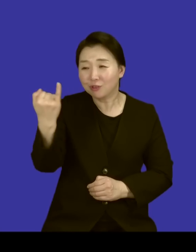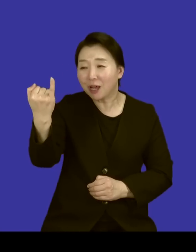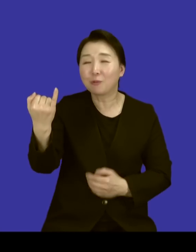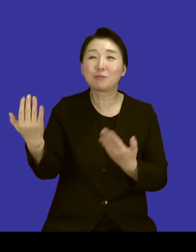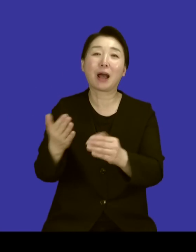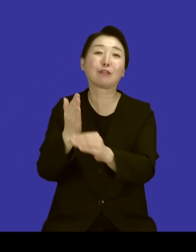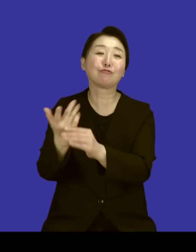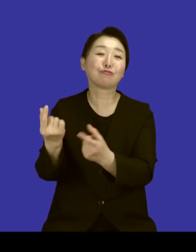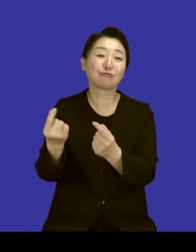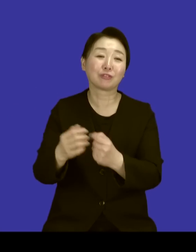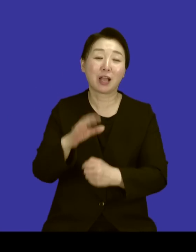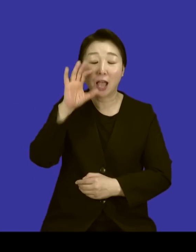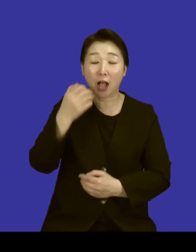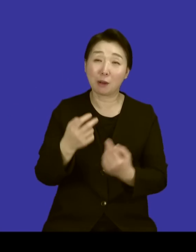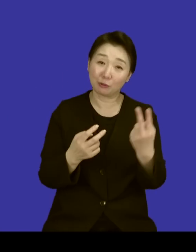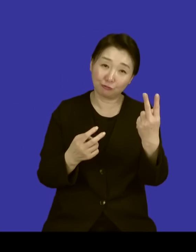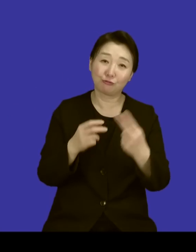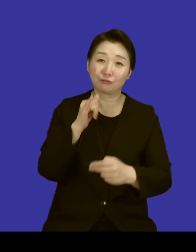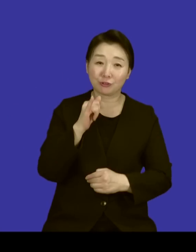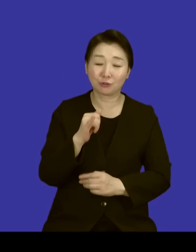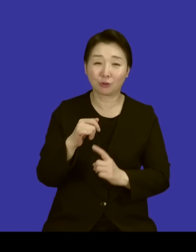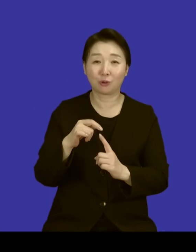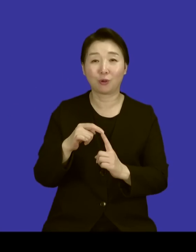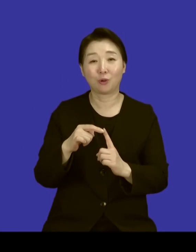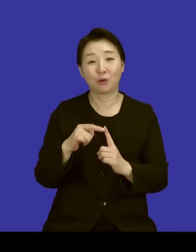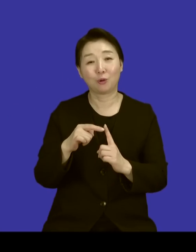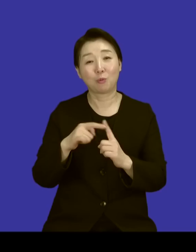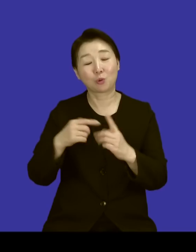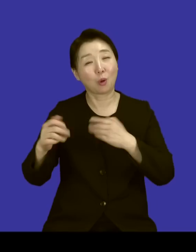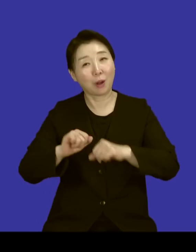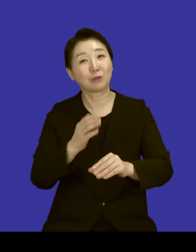지금 알바 2개 하고 뭐 교회 사역도 하고